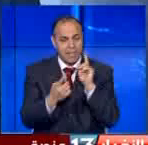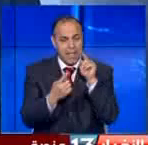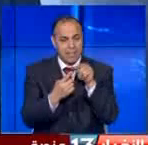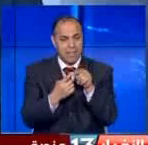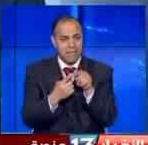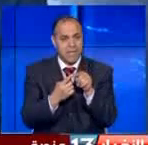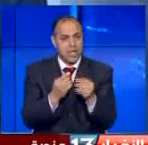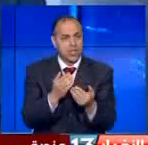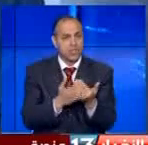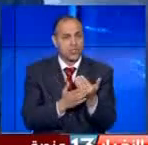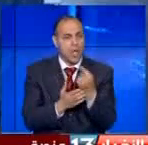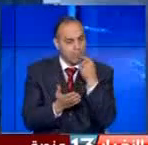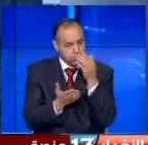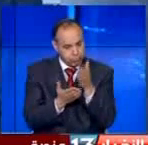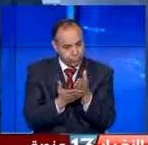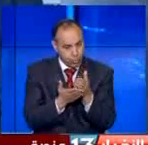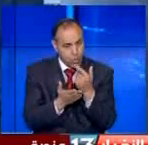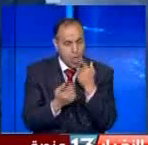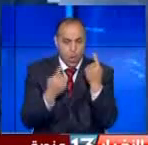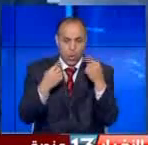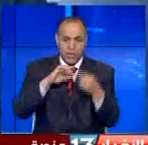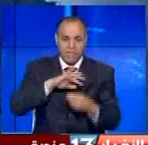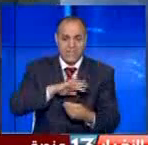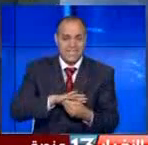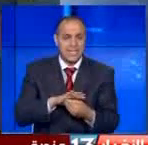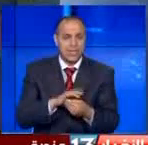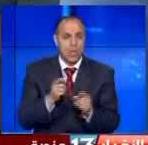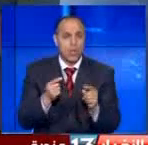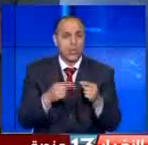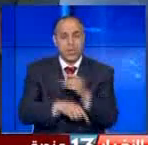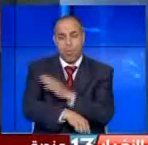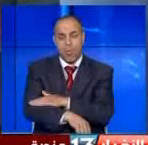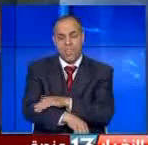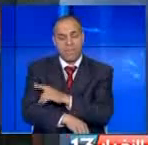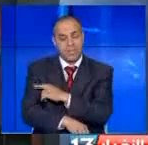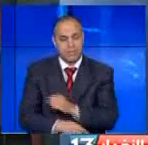إلى تجذير الشفافية ومكافحة الفساد لدى الموظفين.